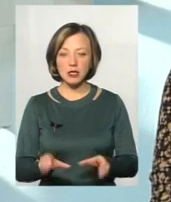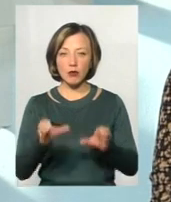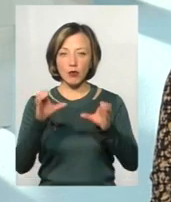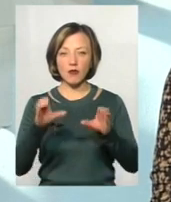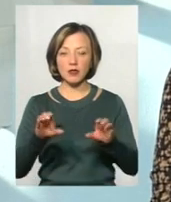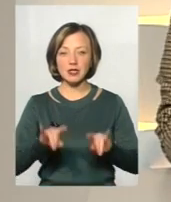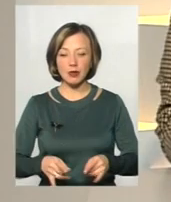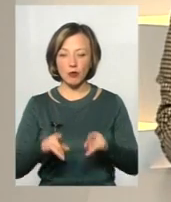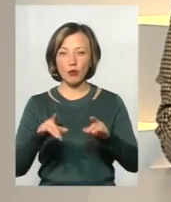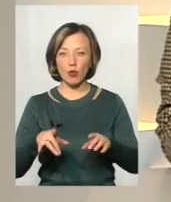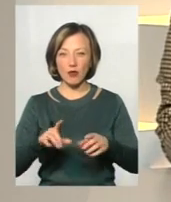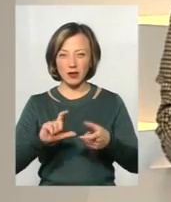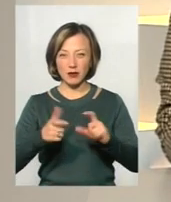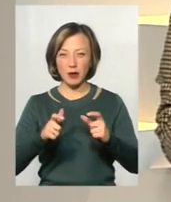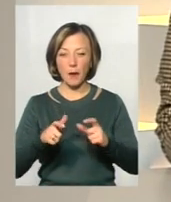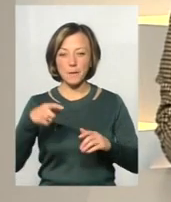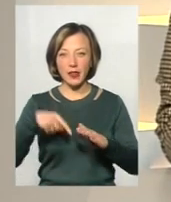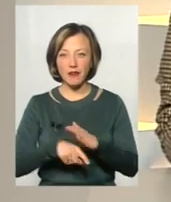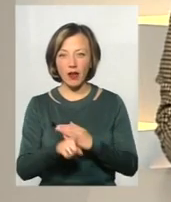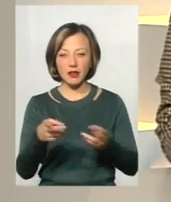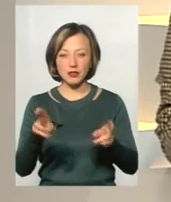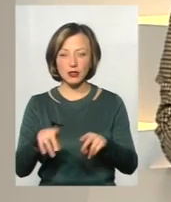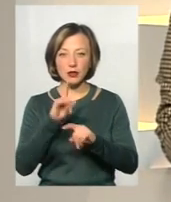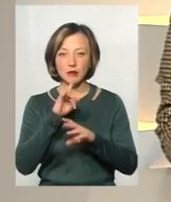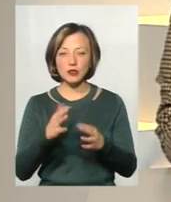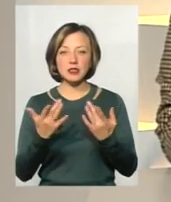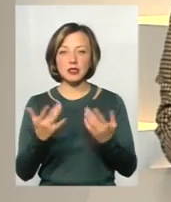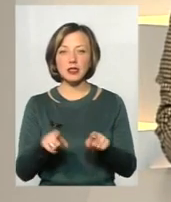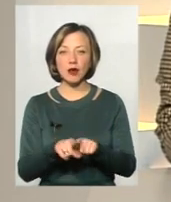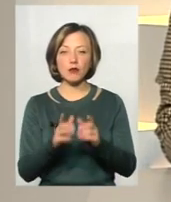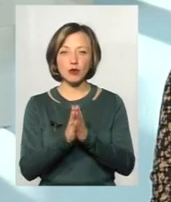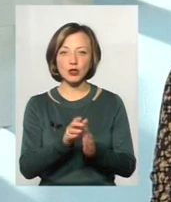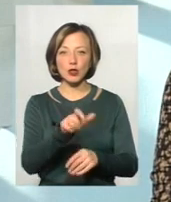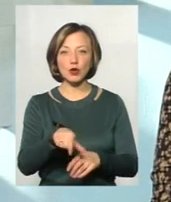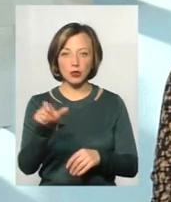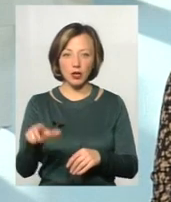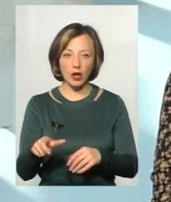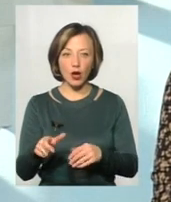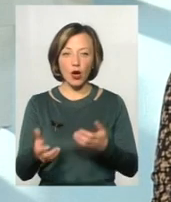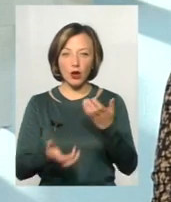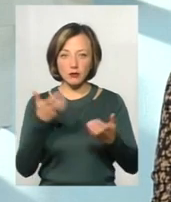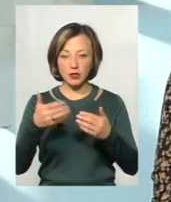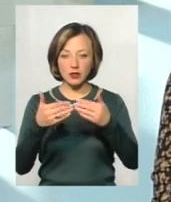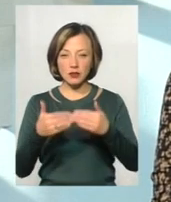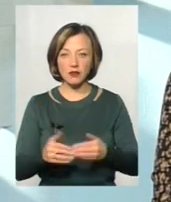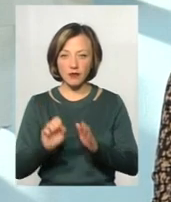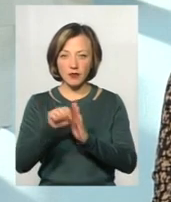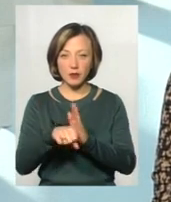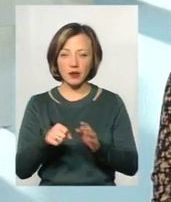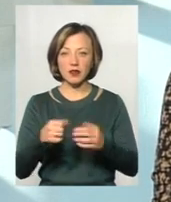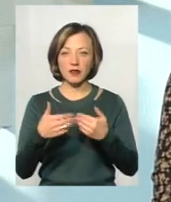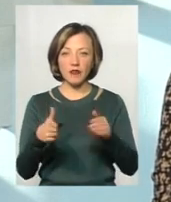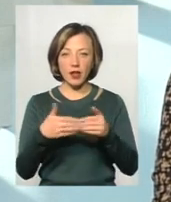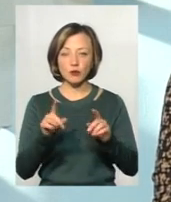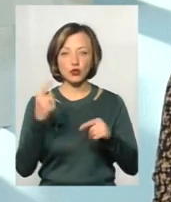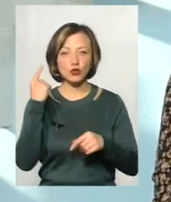підвали, не будуть замуровувати котів в підвалах. Скільки так само просять люди, розберіть стіну, виваліть стіну, вибийте двері,